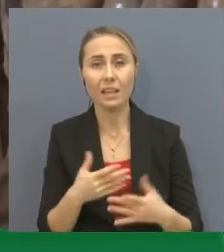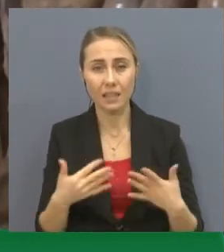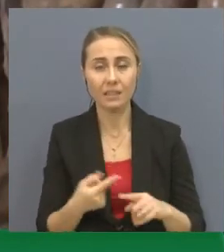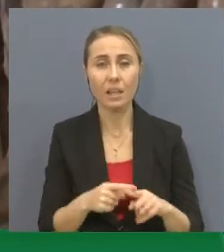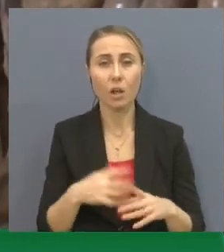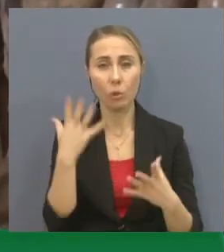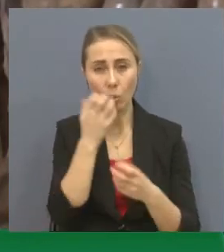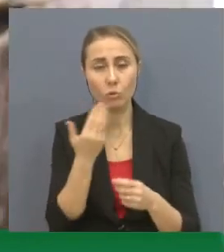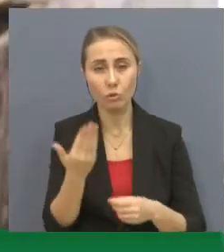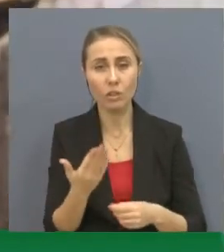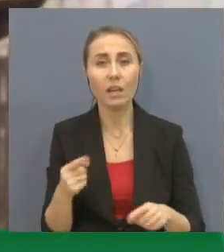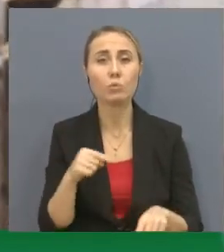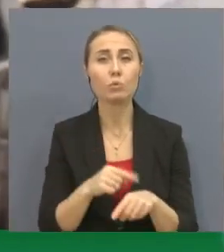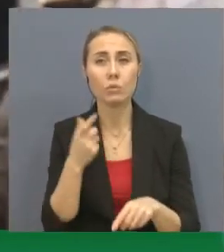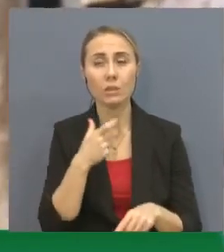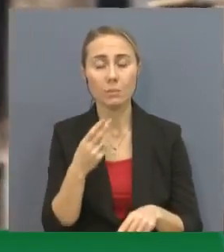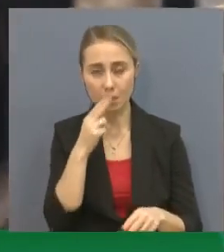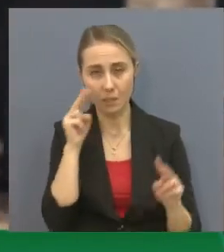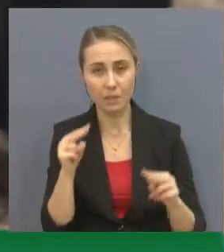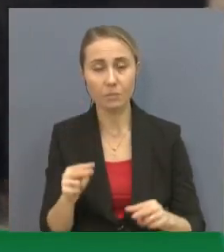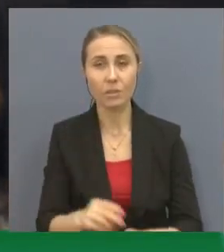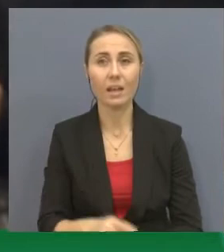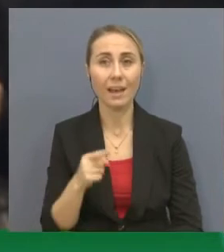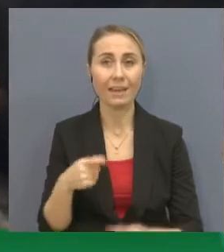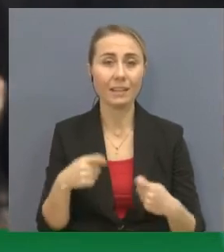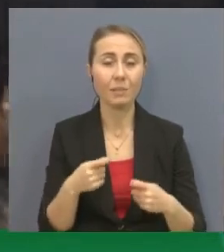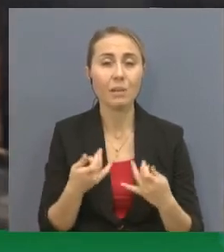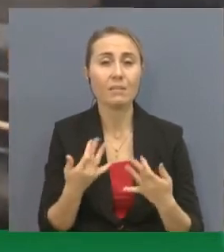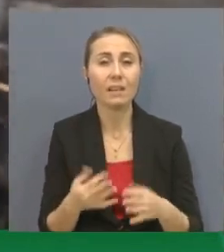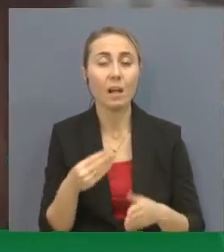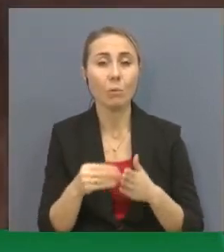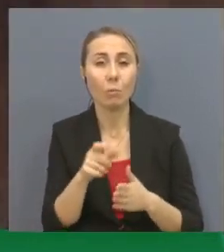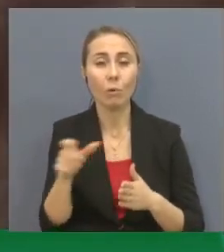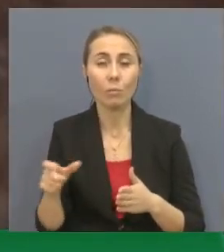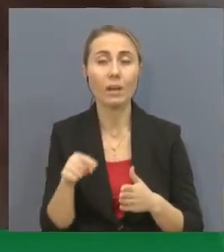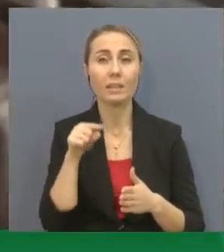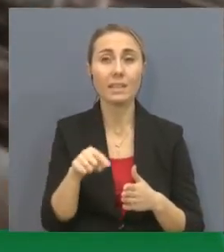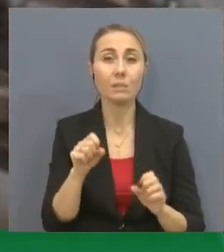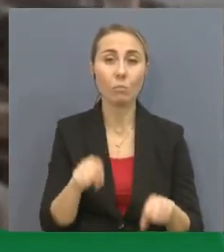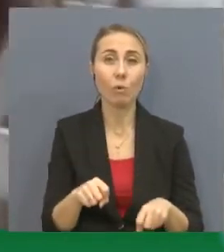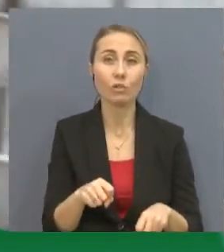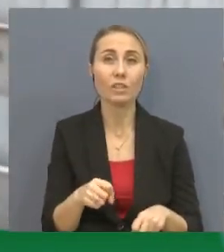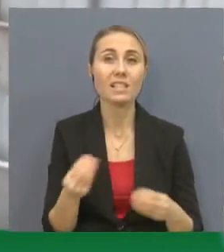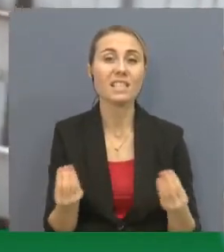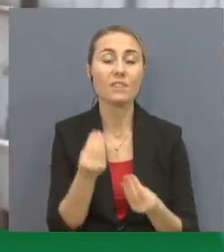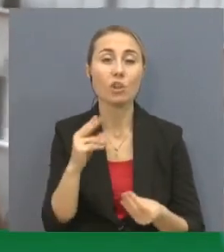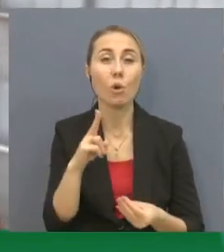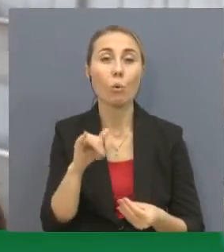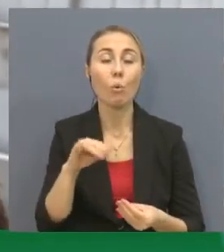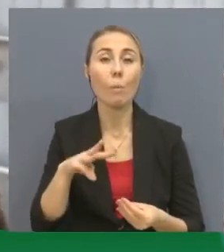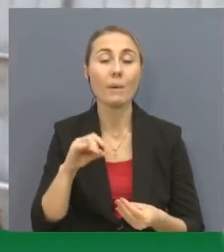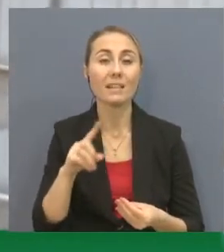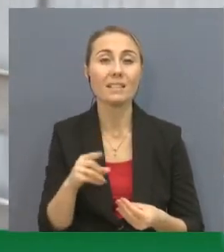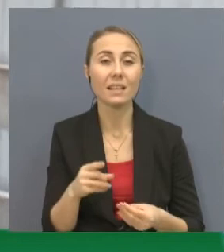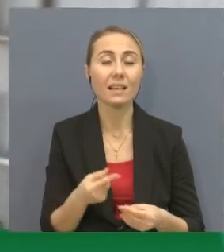следим за их состоянием этот рынок привлекает покупателей еще тем что именно здесь можно отведать свежей кумыс на этот целебный